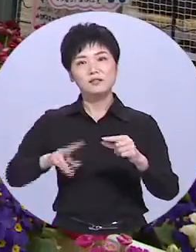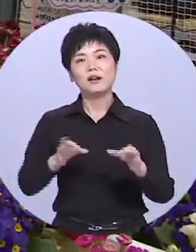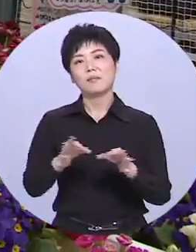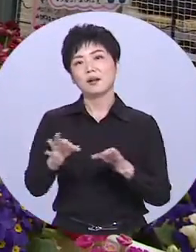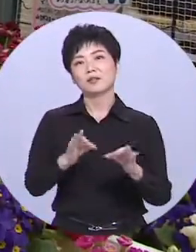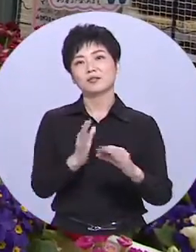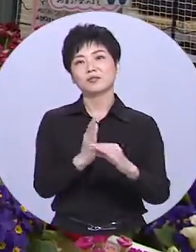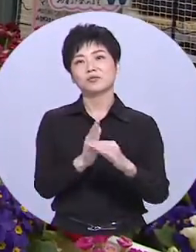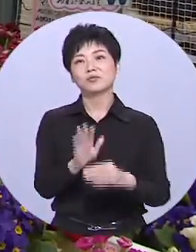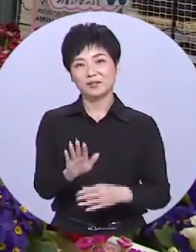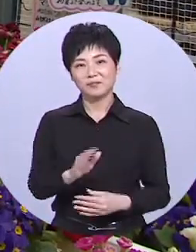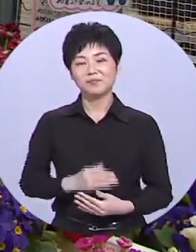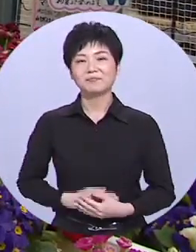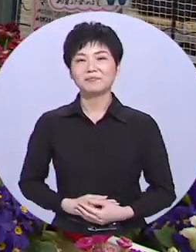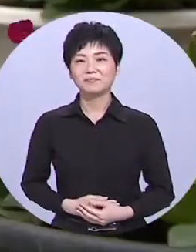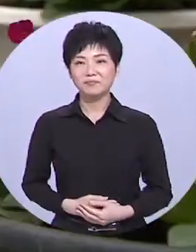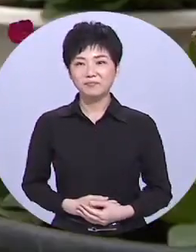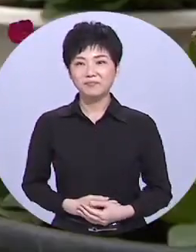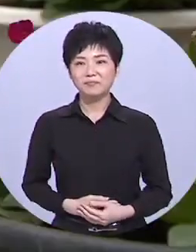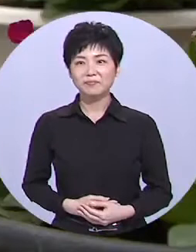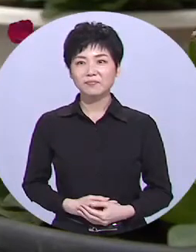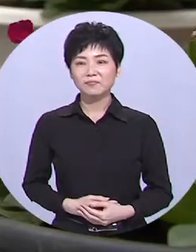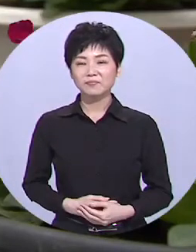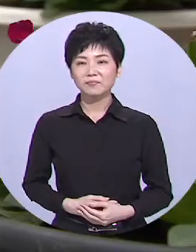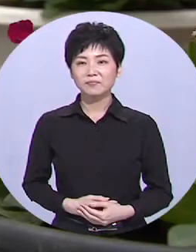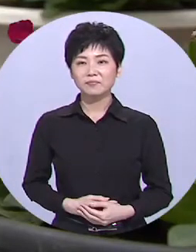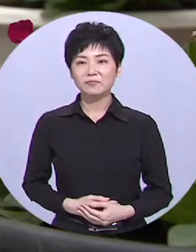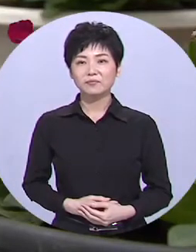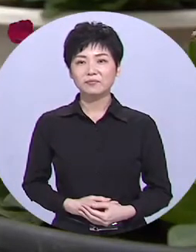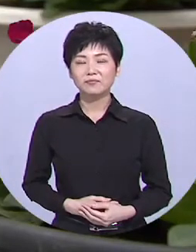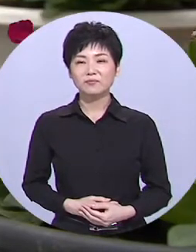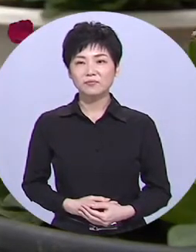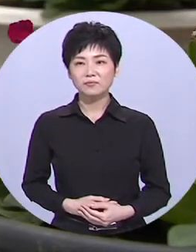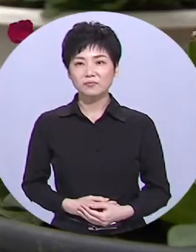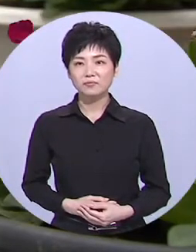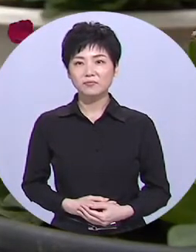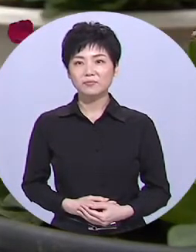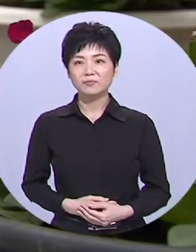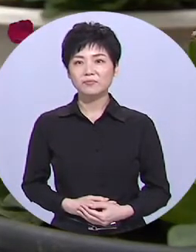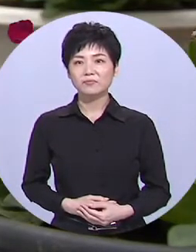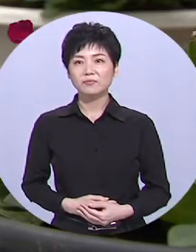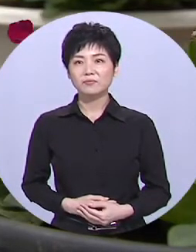植物を中心に農産物を取り扱っています。